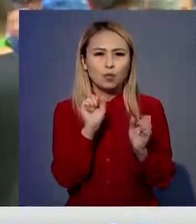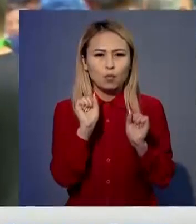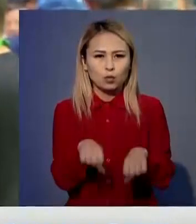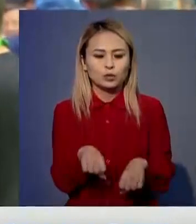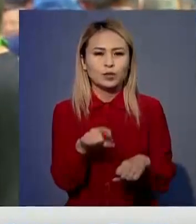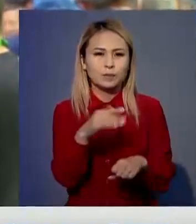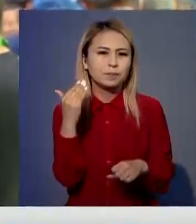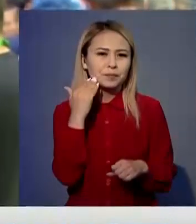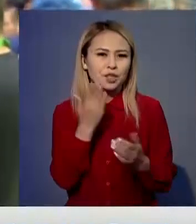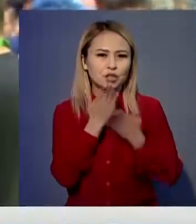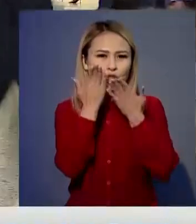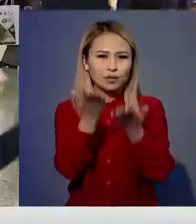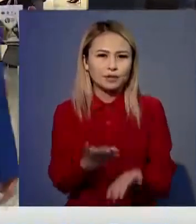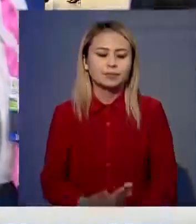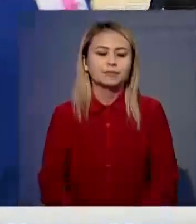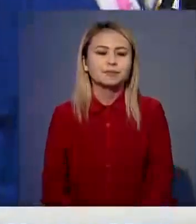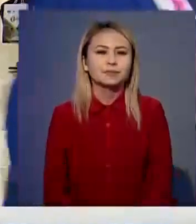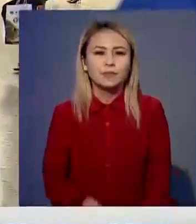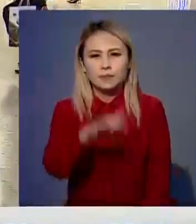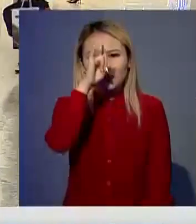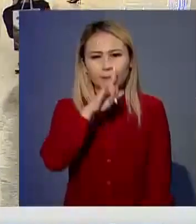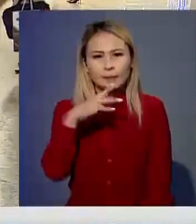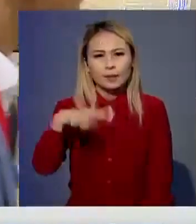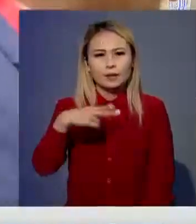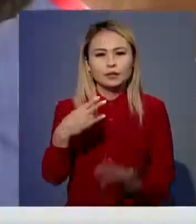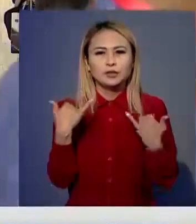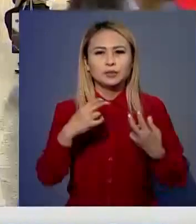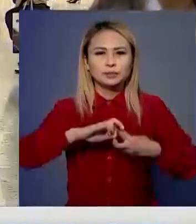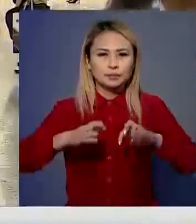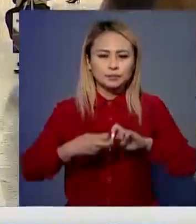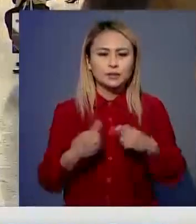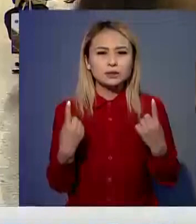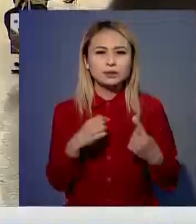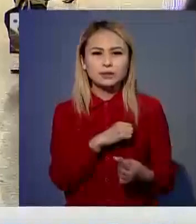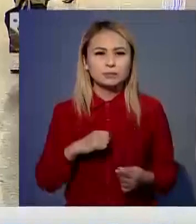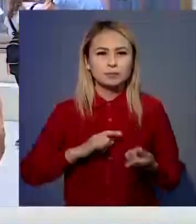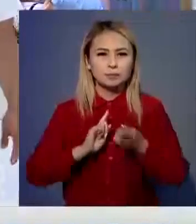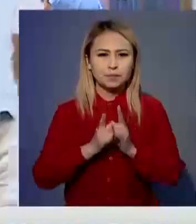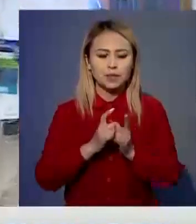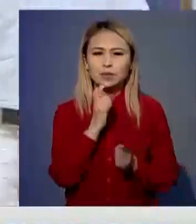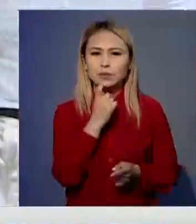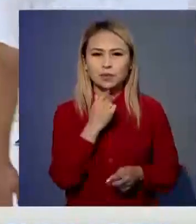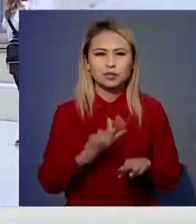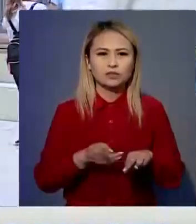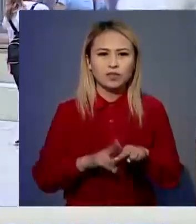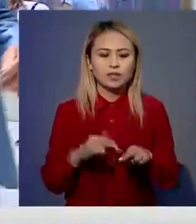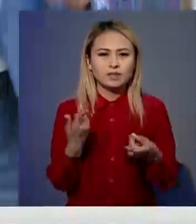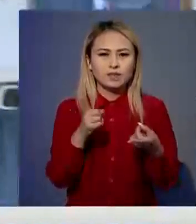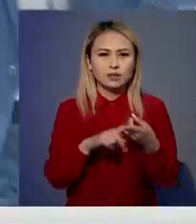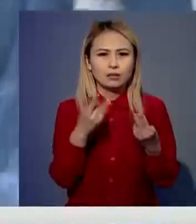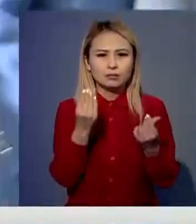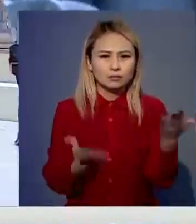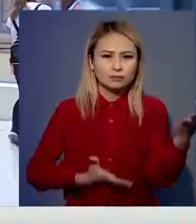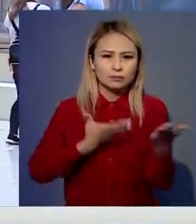туындыны мысал ретінде ұсынар едім. Қазақ әдебиетіндегі қазіргі проблемалардың бірі аударма мәселесі. Бұл салаға қаражат құйып,